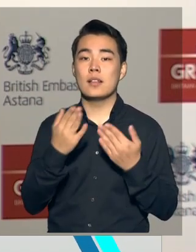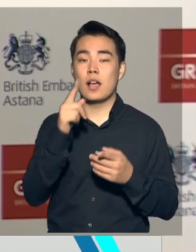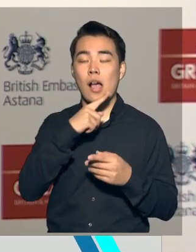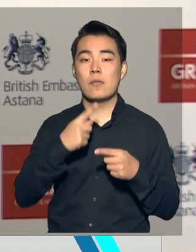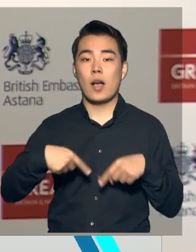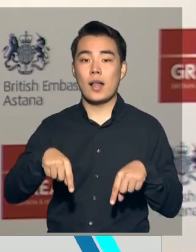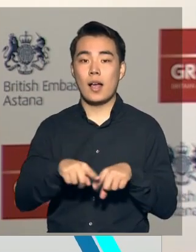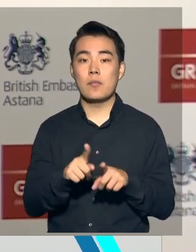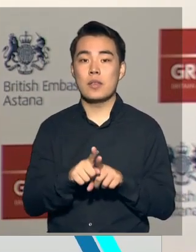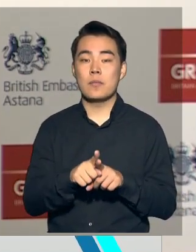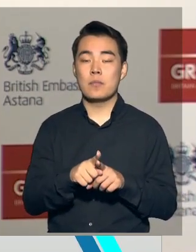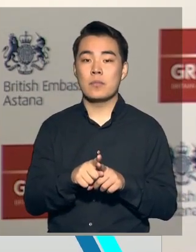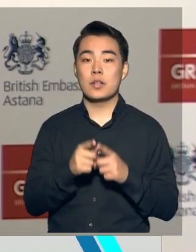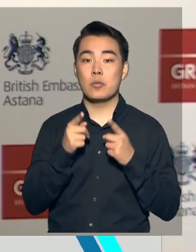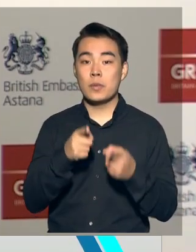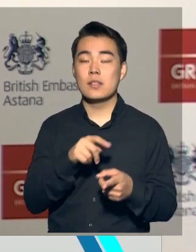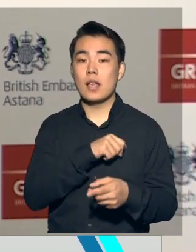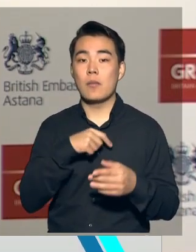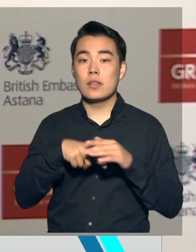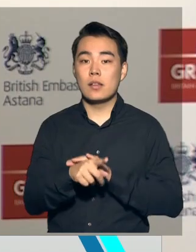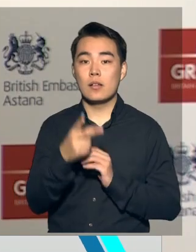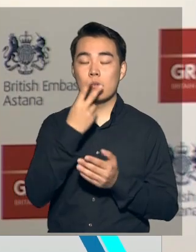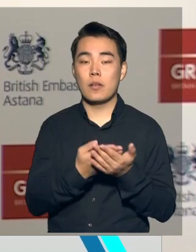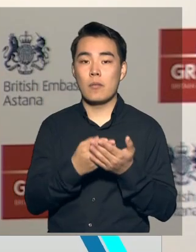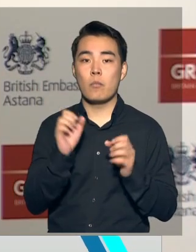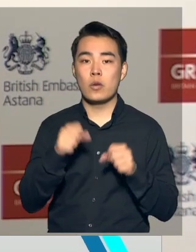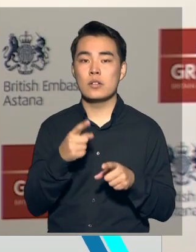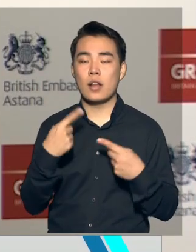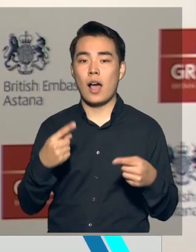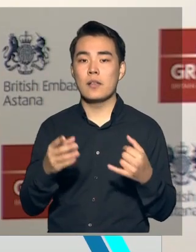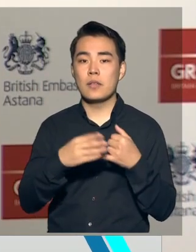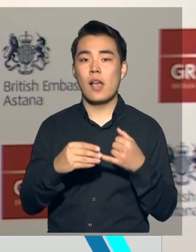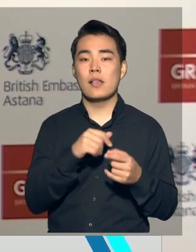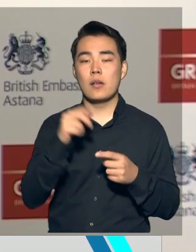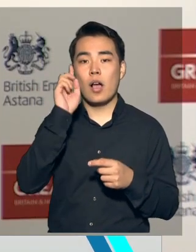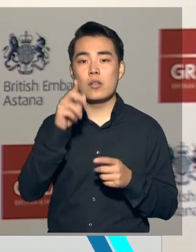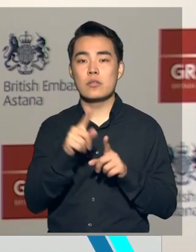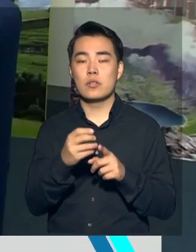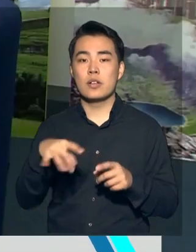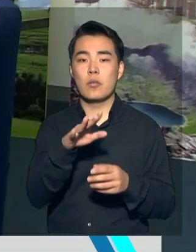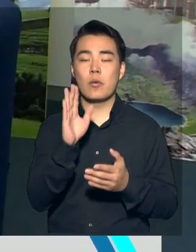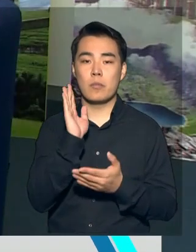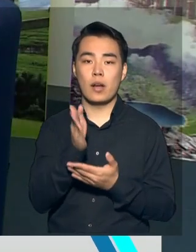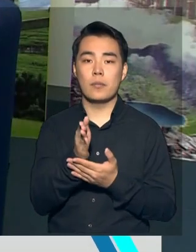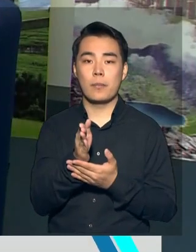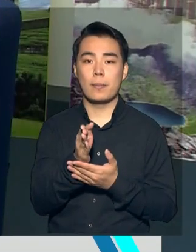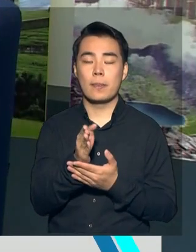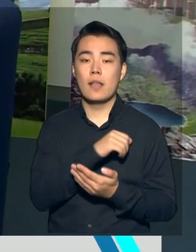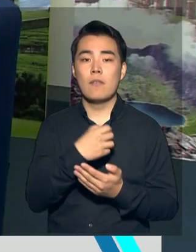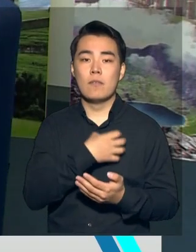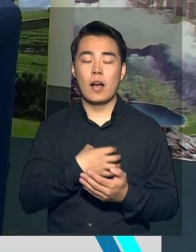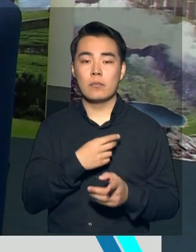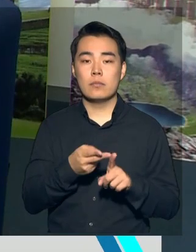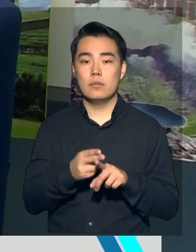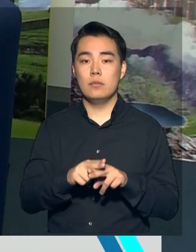организованной преступности то тут мы сталкиваемся что такая деятельность Может вестись на разных территориях юрисдикциях и даже континентах главный самый